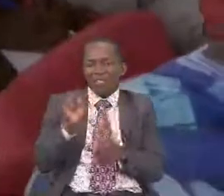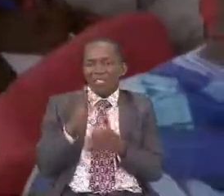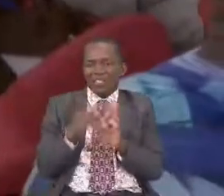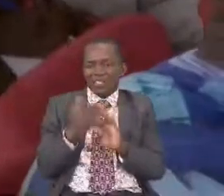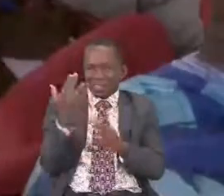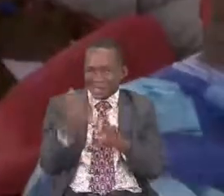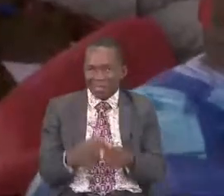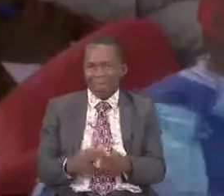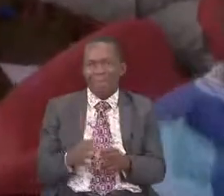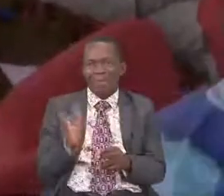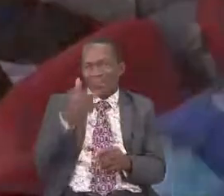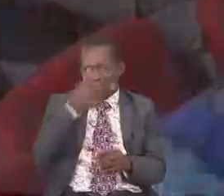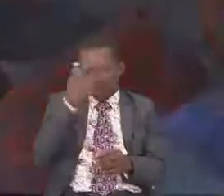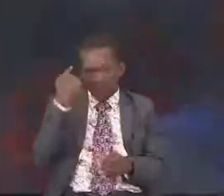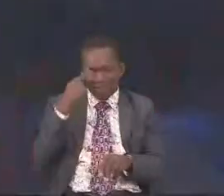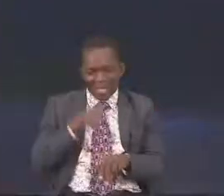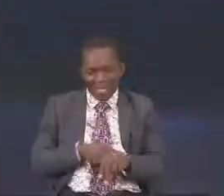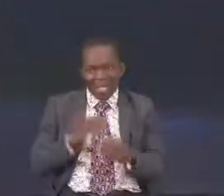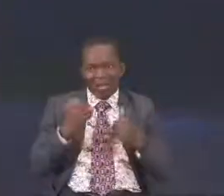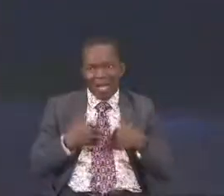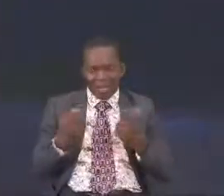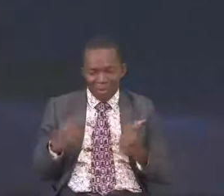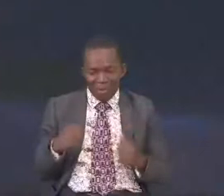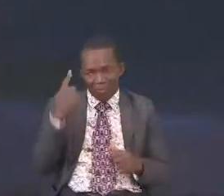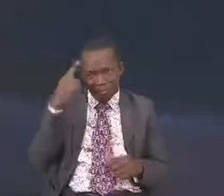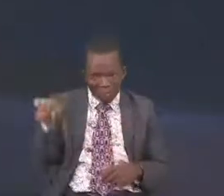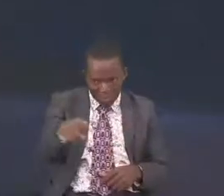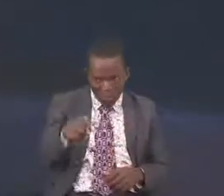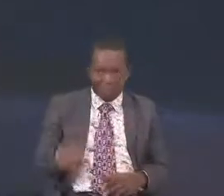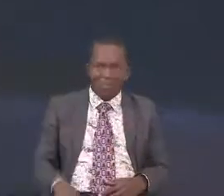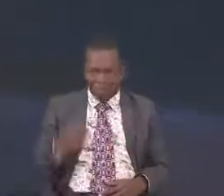Parce que l'heure est venue pour toi, pour moi.